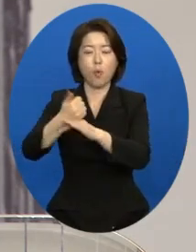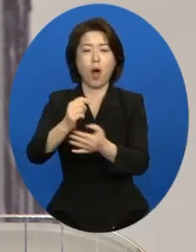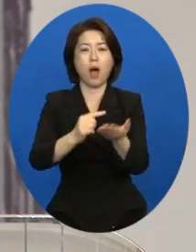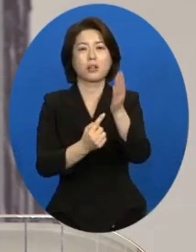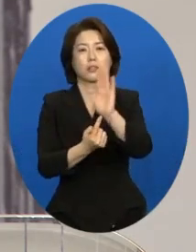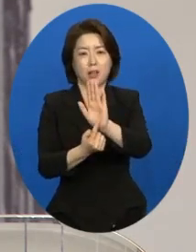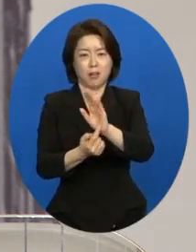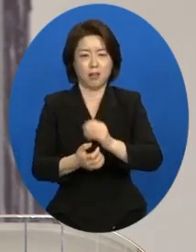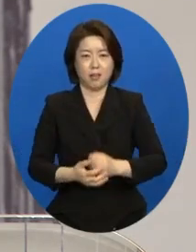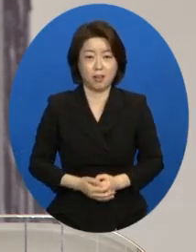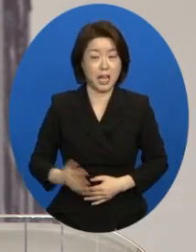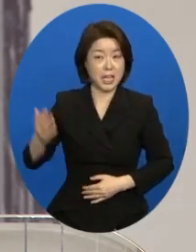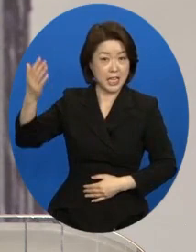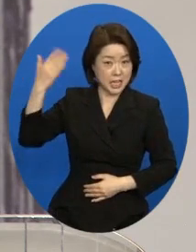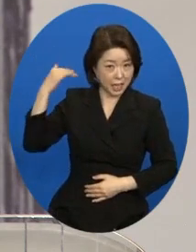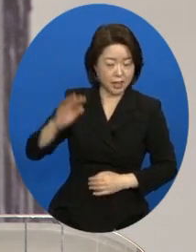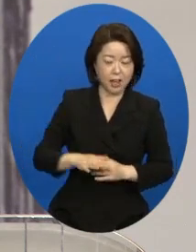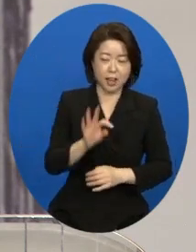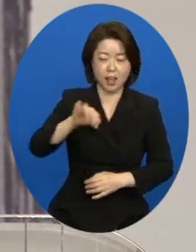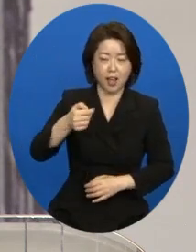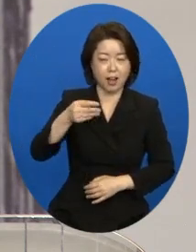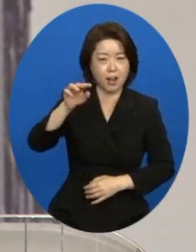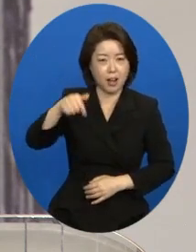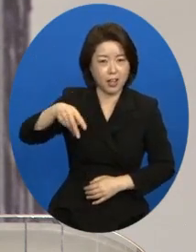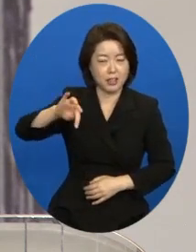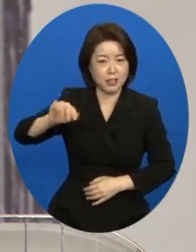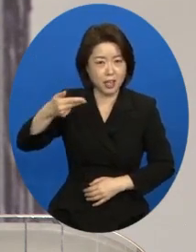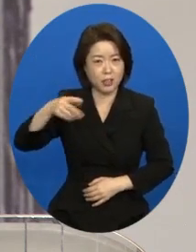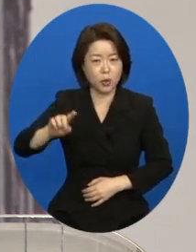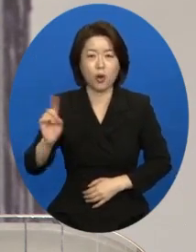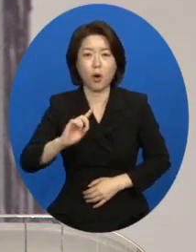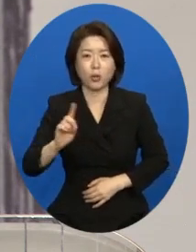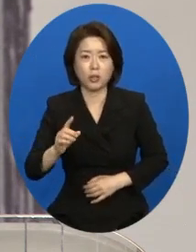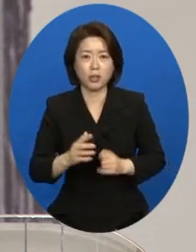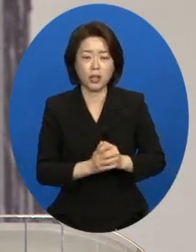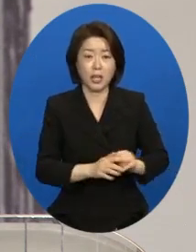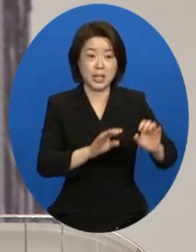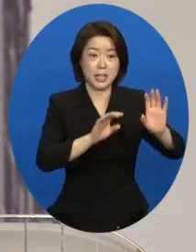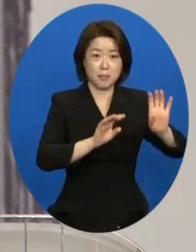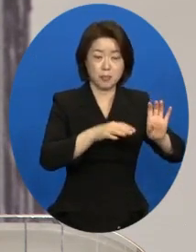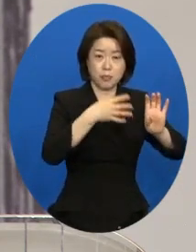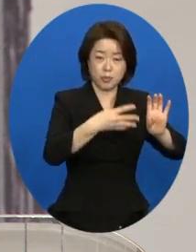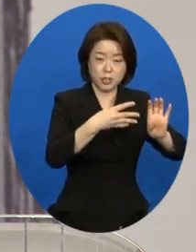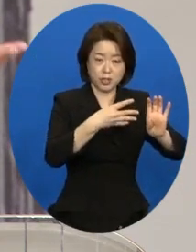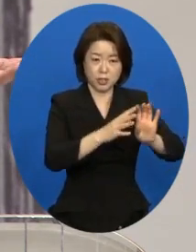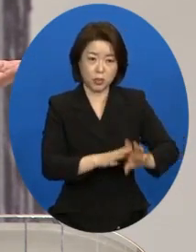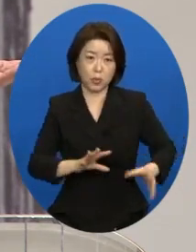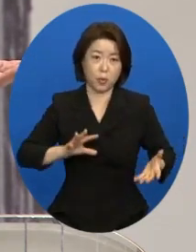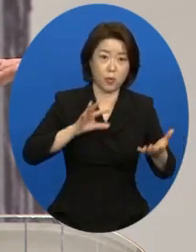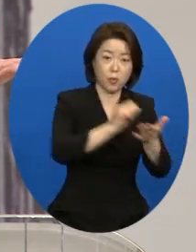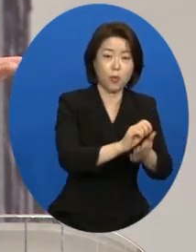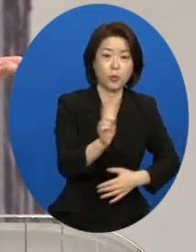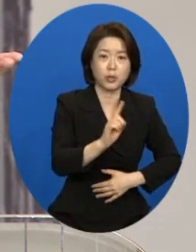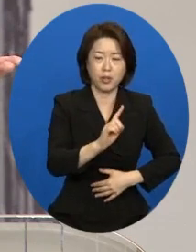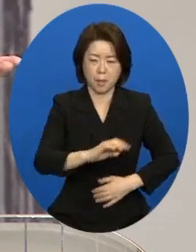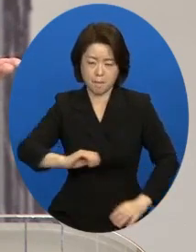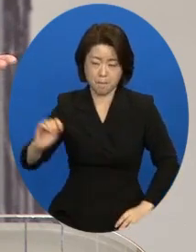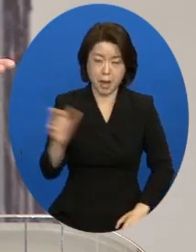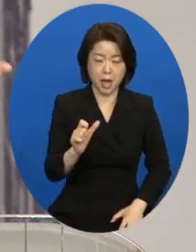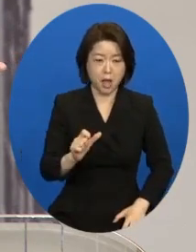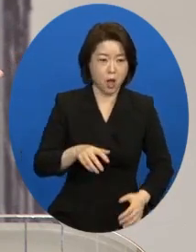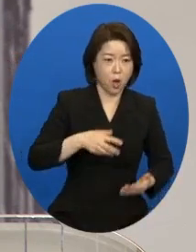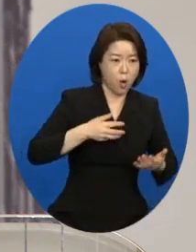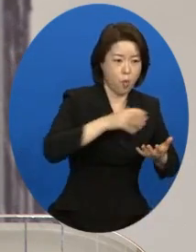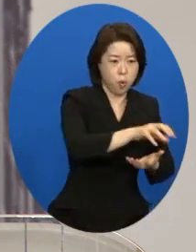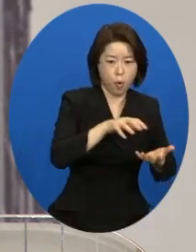당시에 알렉산더가 어떻게 페르시아 제국을 멸망시킵니까? 빠른 기동성이었어요. 동해 번쩍 서해 번쩍. 알렉산더의